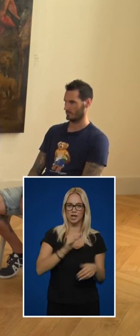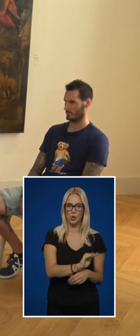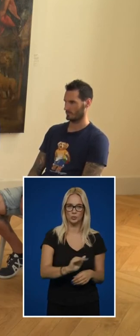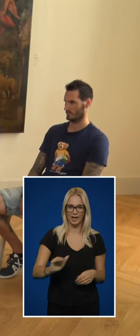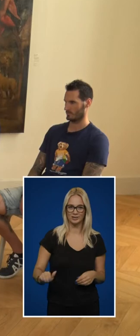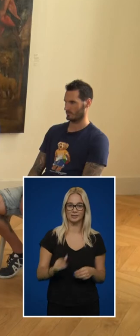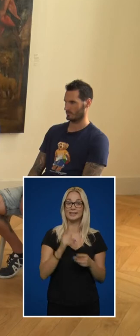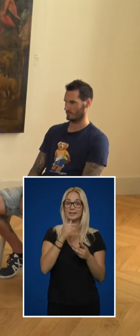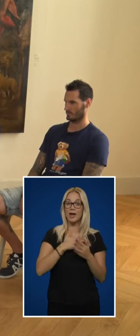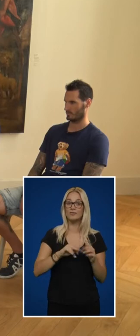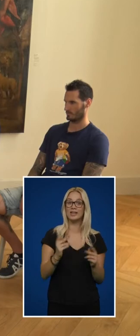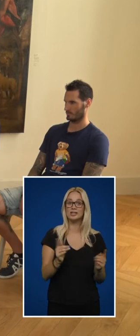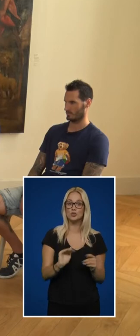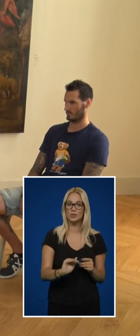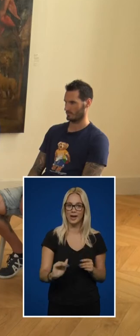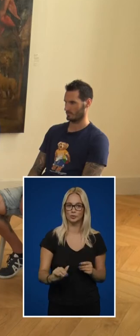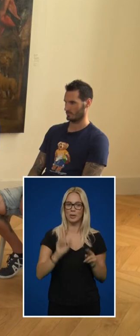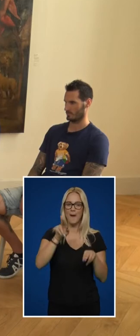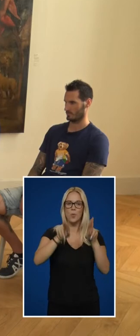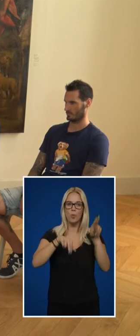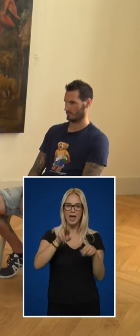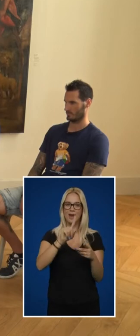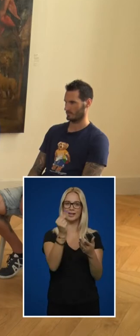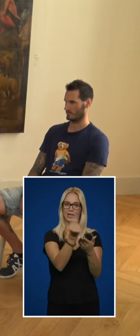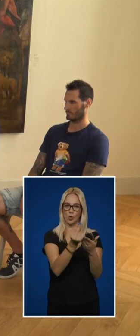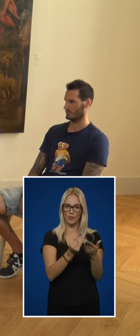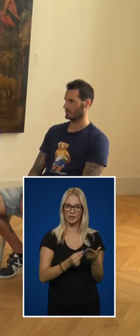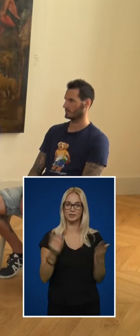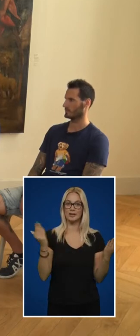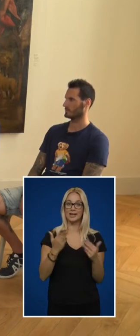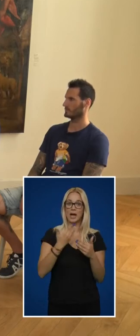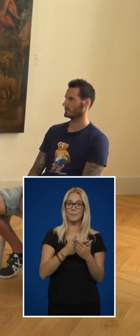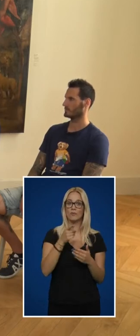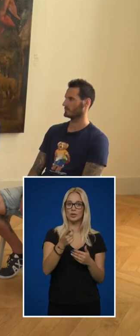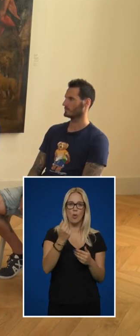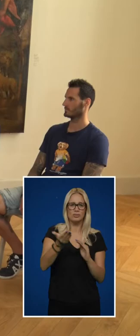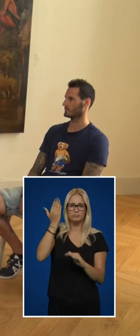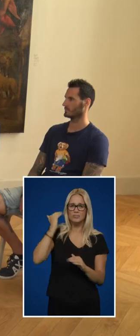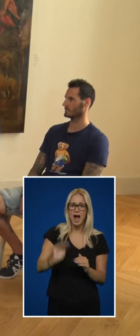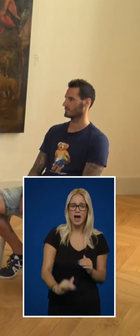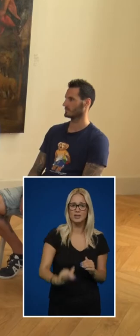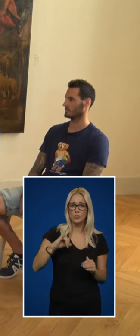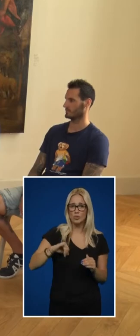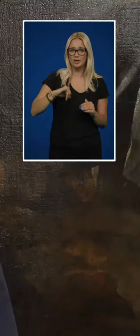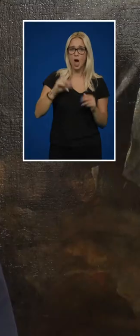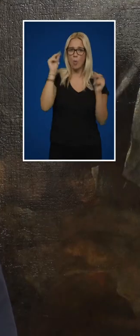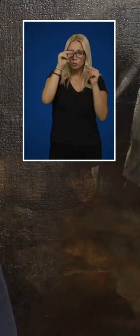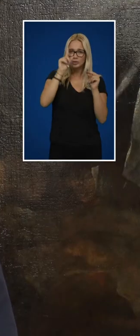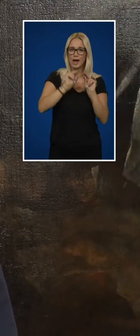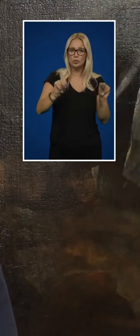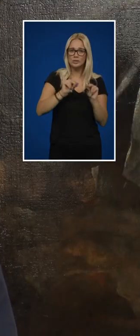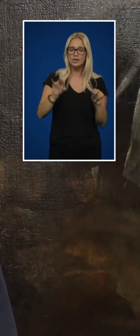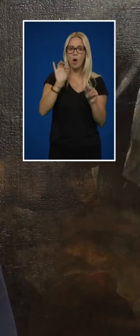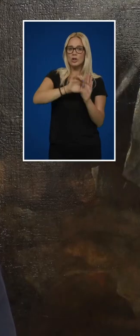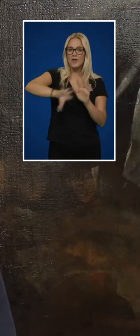najranijih formativnih dana i godina zapravo ih se educira i uči ih se odvajanju otpada kako bi jednostavno u tim najmlađim danima